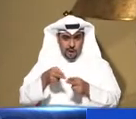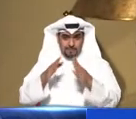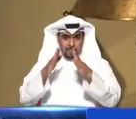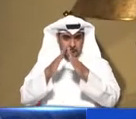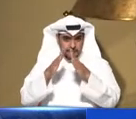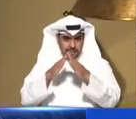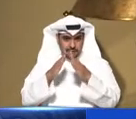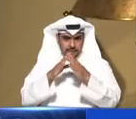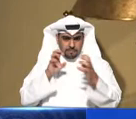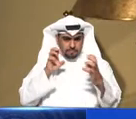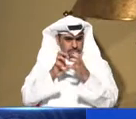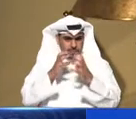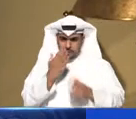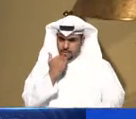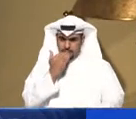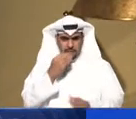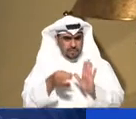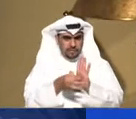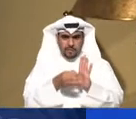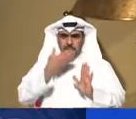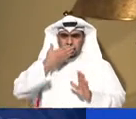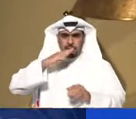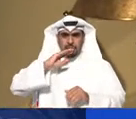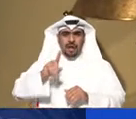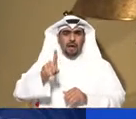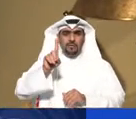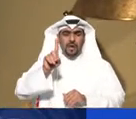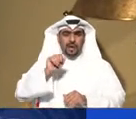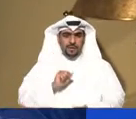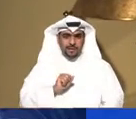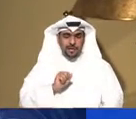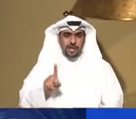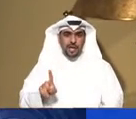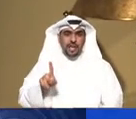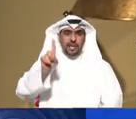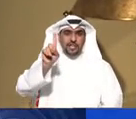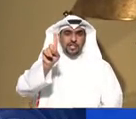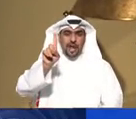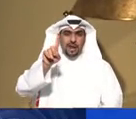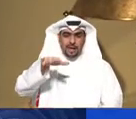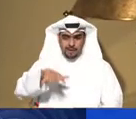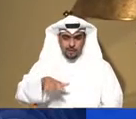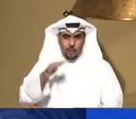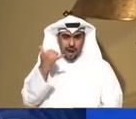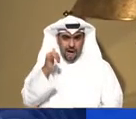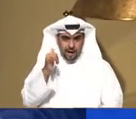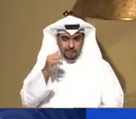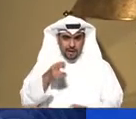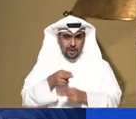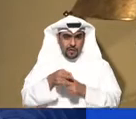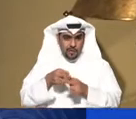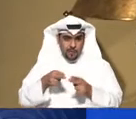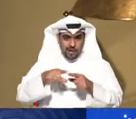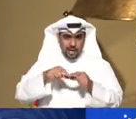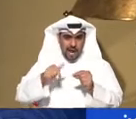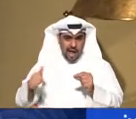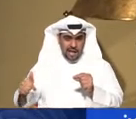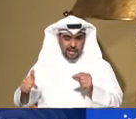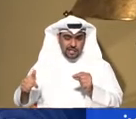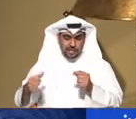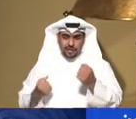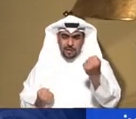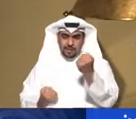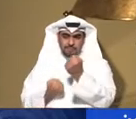مصر تحتاج إلى أشقاء العرب في أن يكون هناك دعم للاقتصاد المصري، وأيضا الأشقاء يحتاجون إلى تنمية